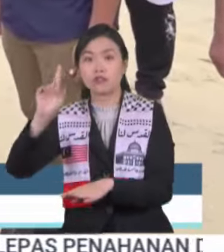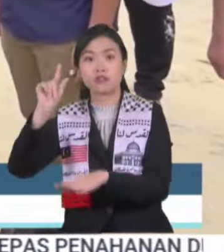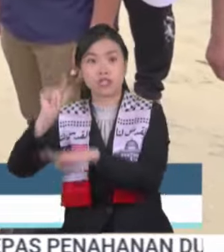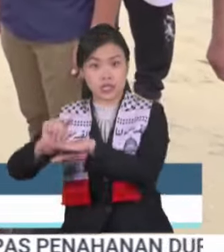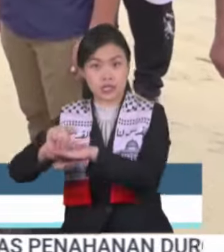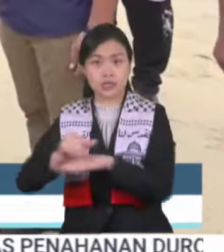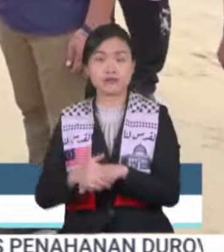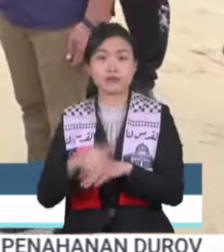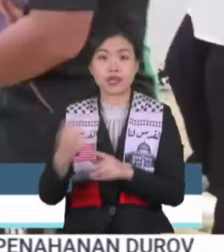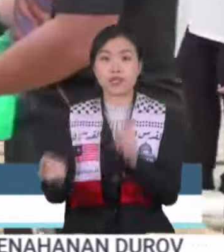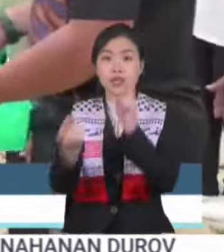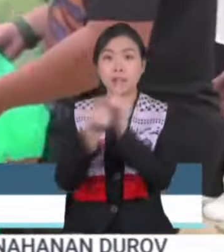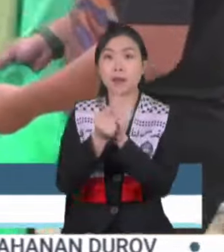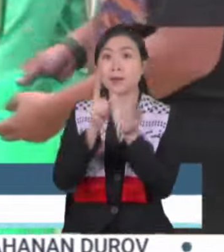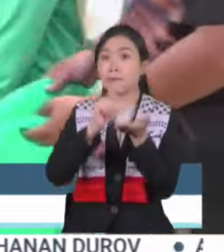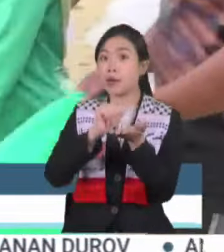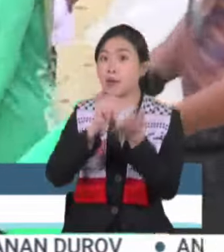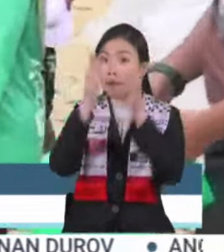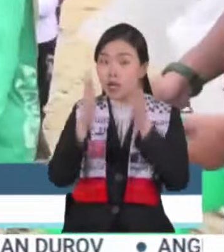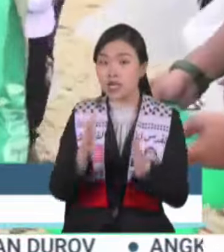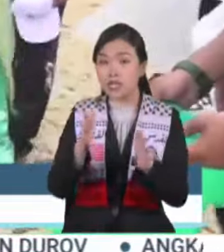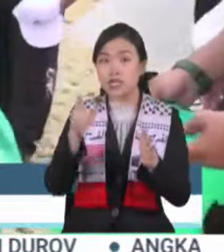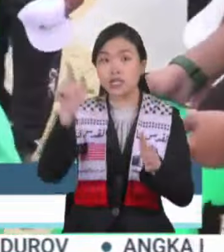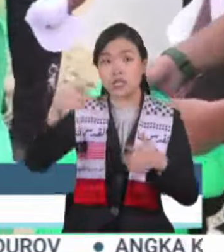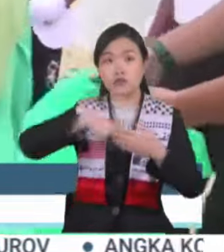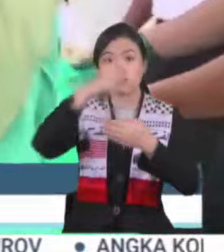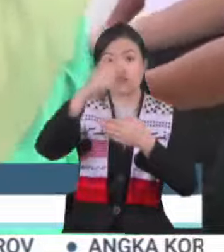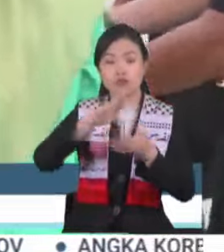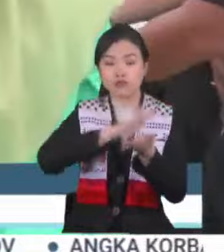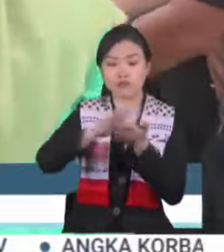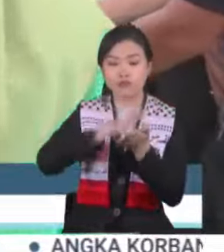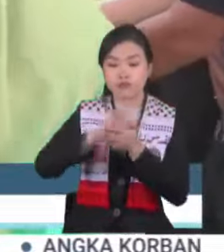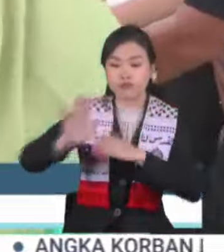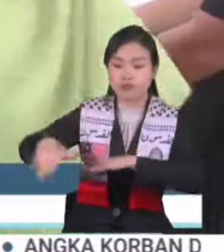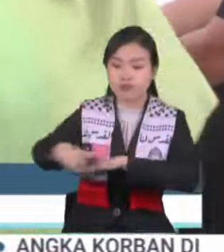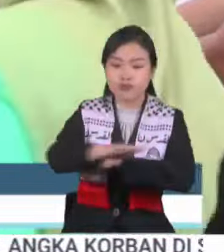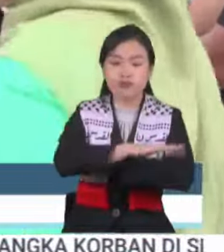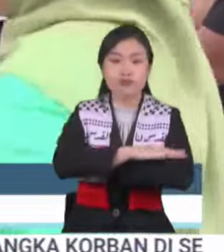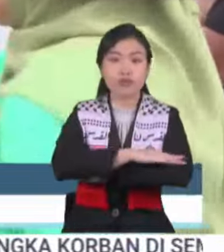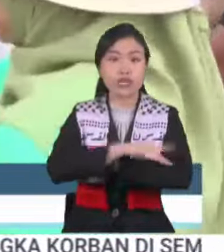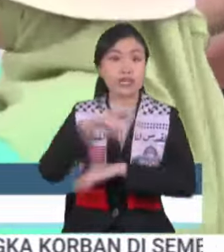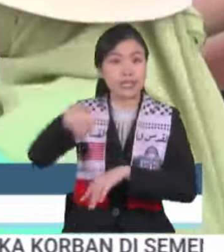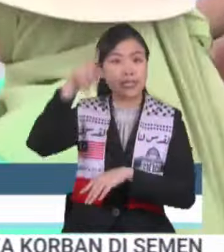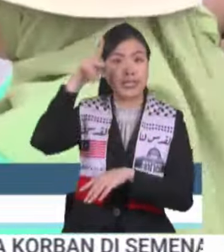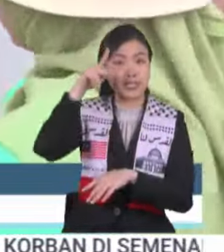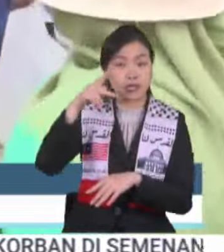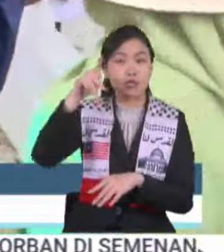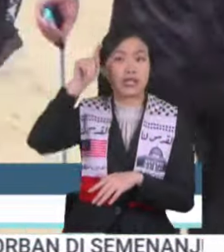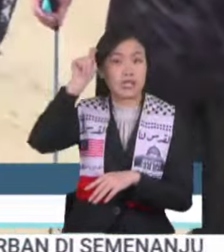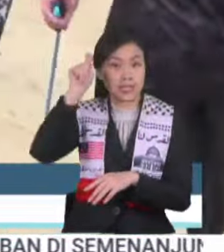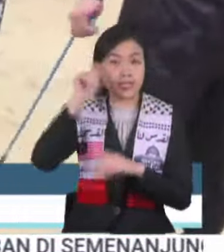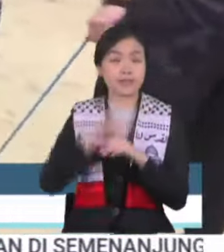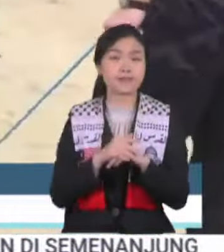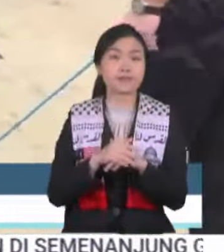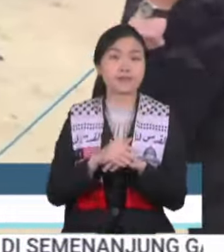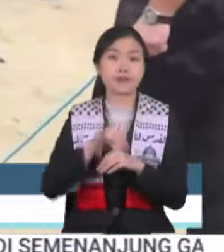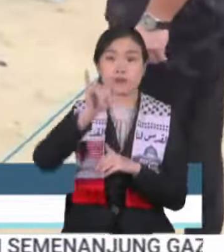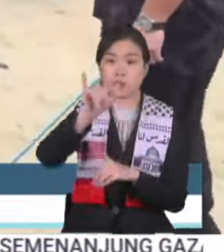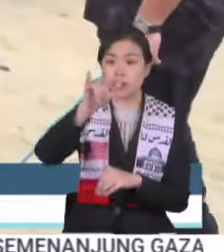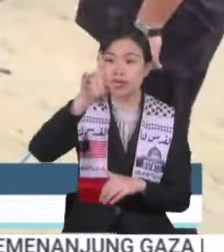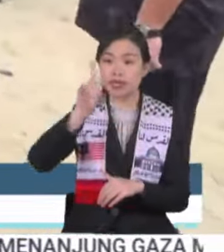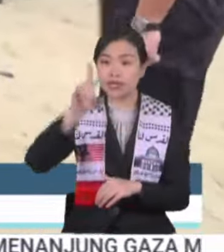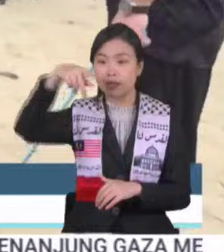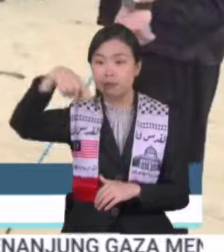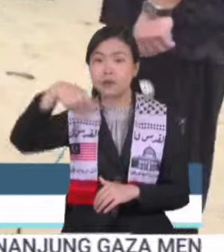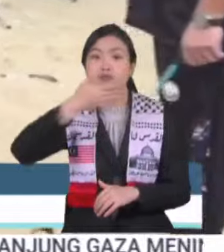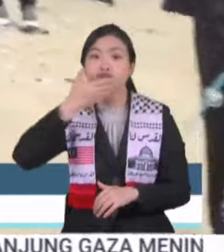ditemui pemberita pada program pembersihan pantai Batu Buruk di Kuala Terengganu. Dalam pada itu, Yang di-Pertuan Muda Terengganu, Tengku